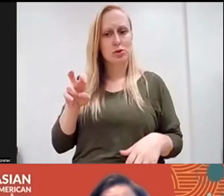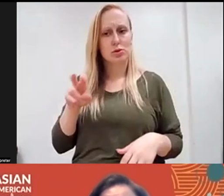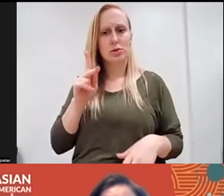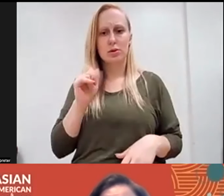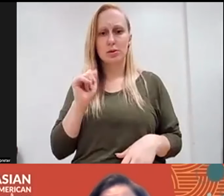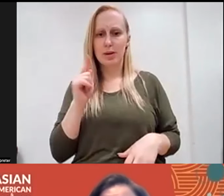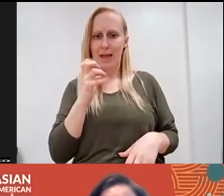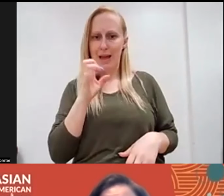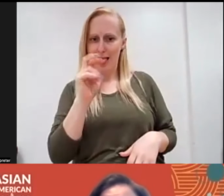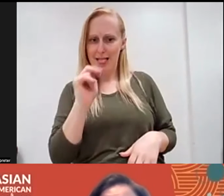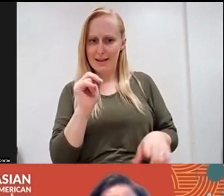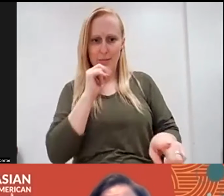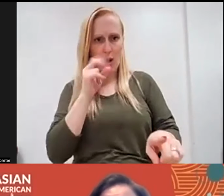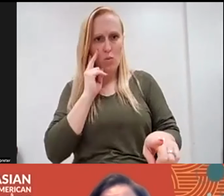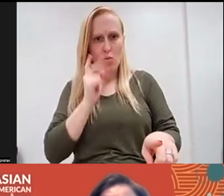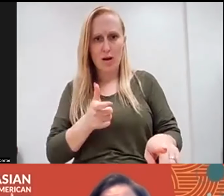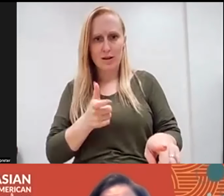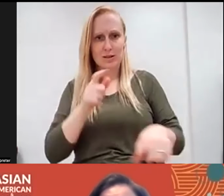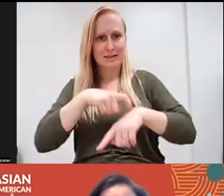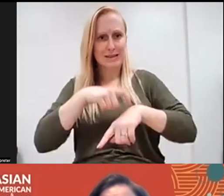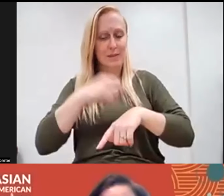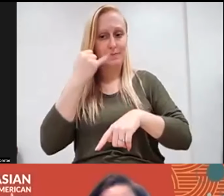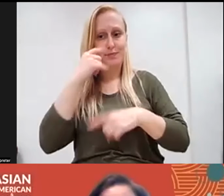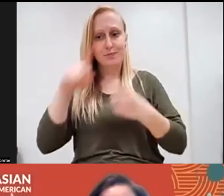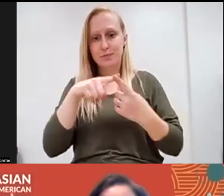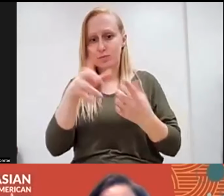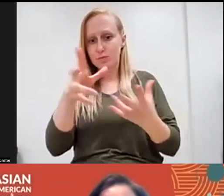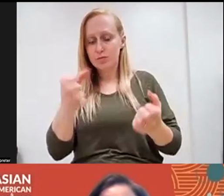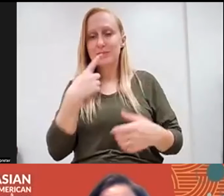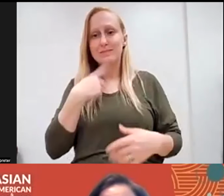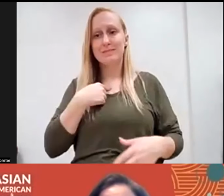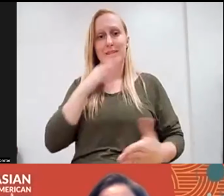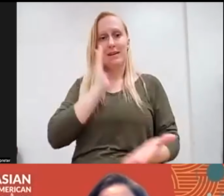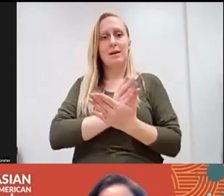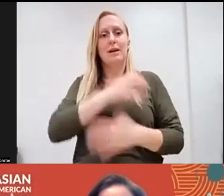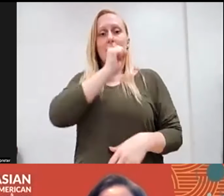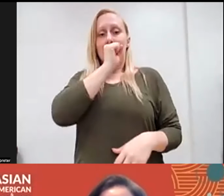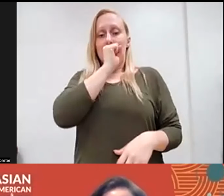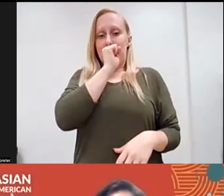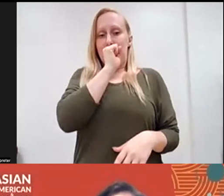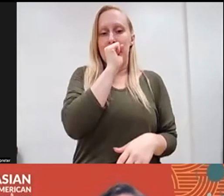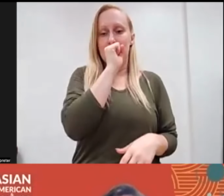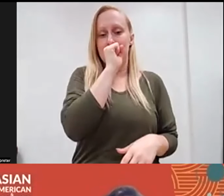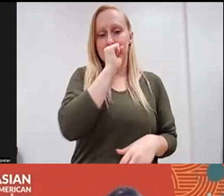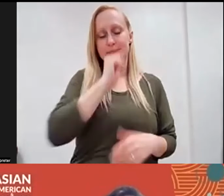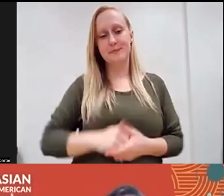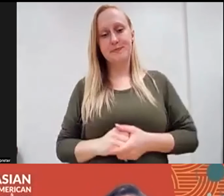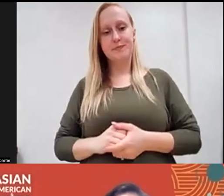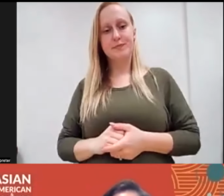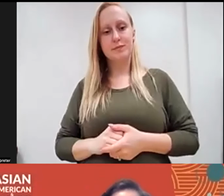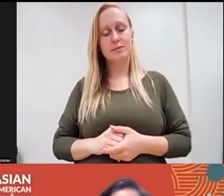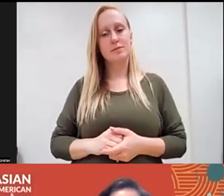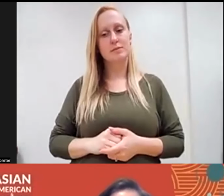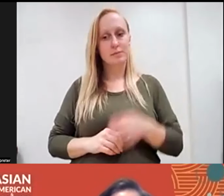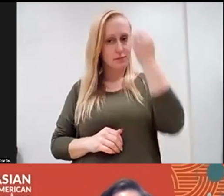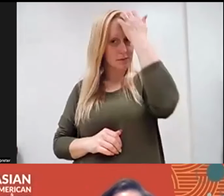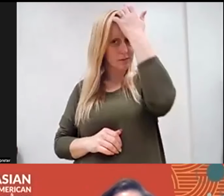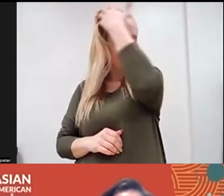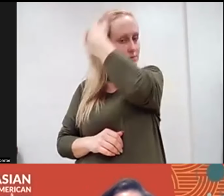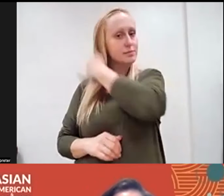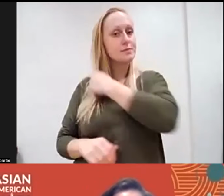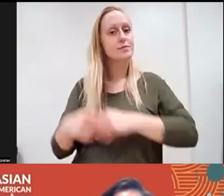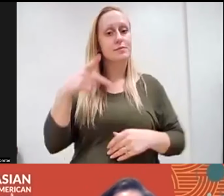وصرح بأن سكانها مطلوبين في إقليم أوريغون الجديدة منه بالشكل أكثر إكمالاً وهذا من نوع من أجر الضغط